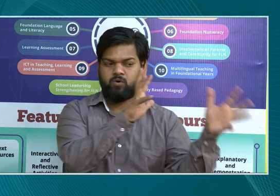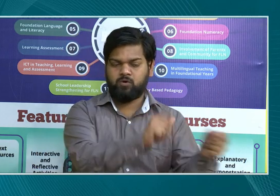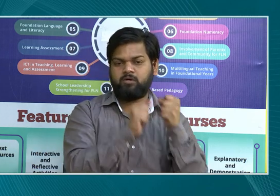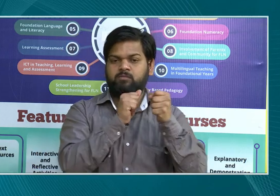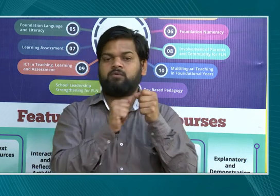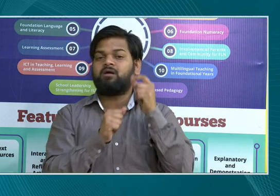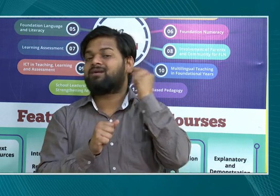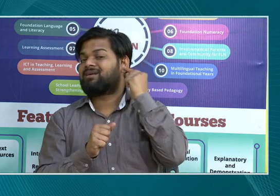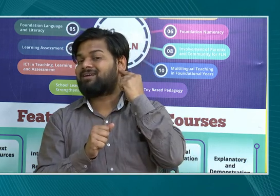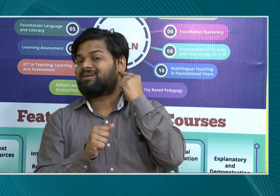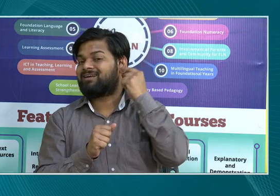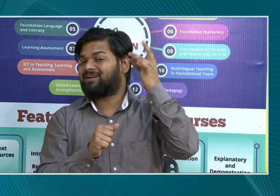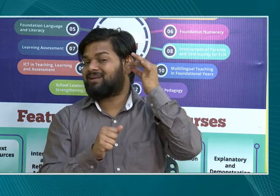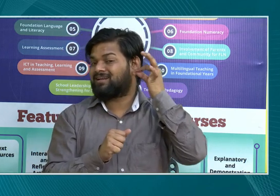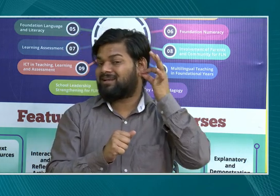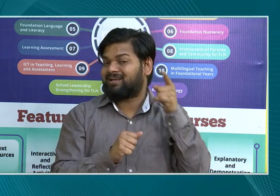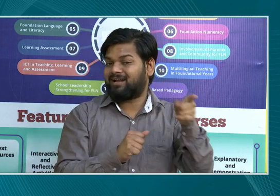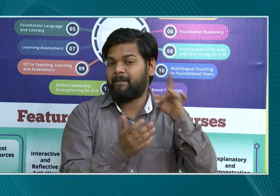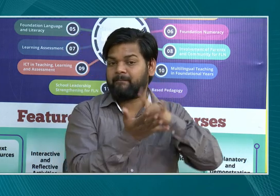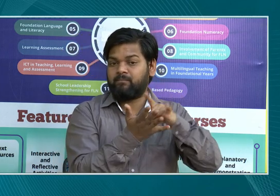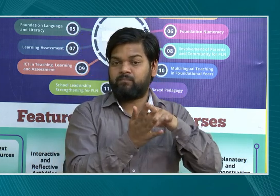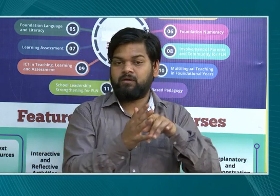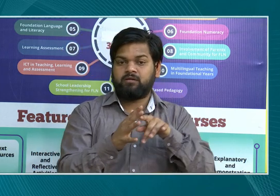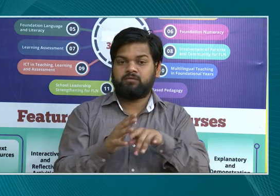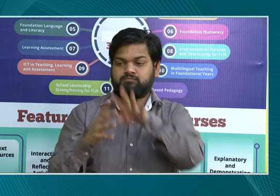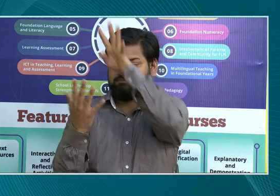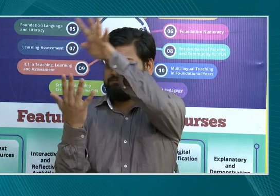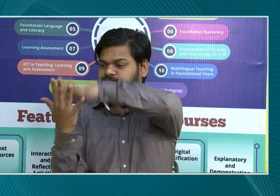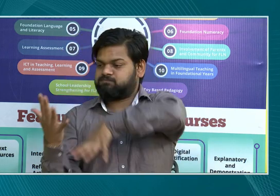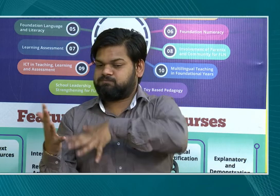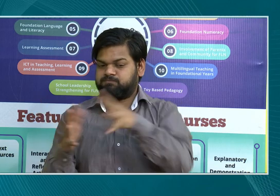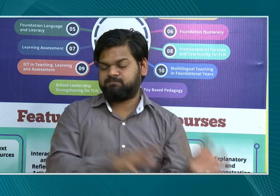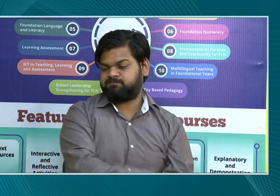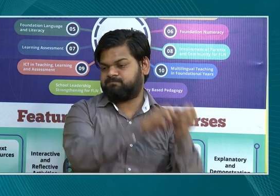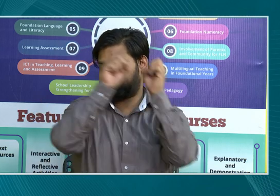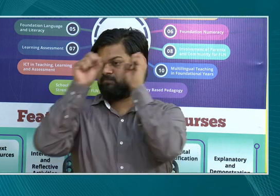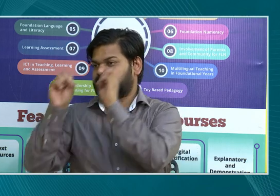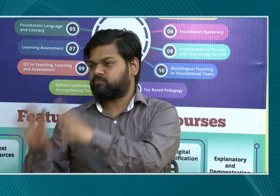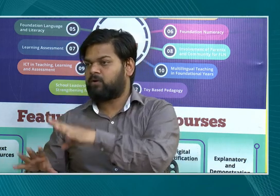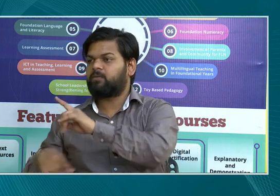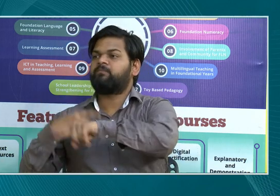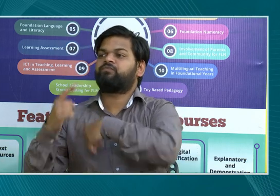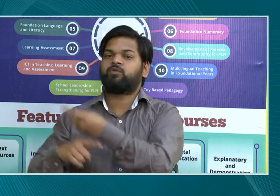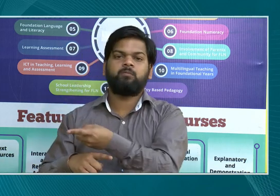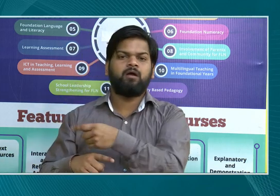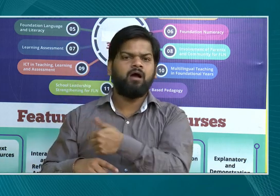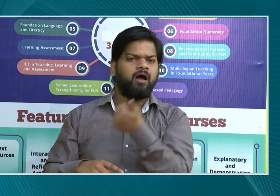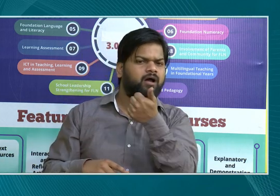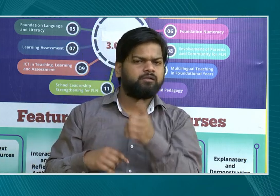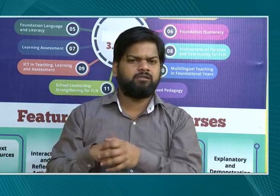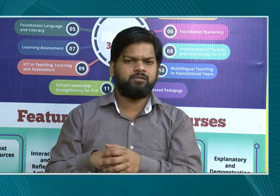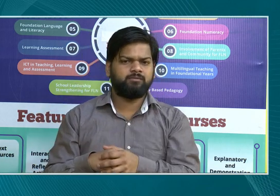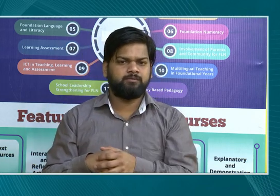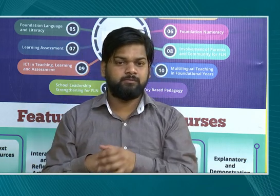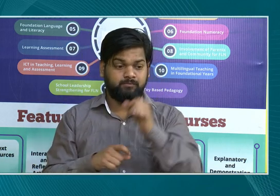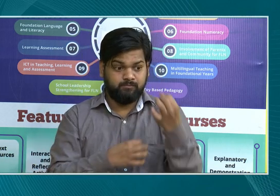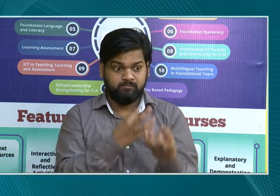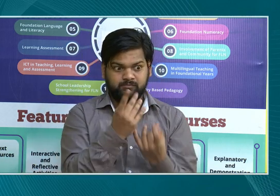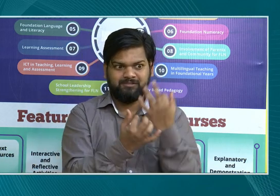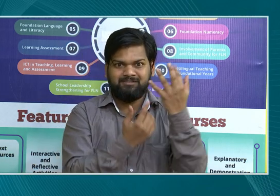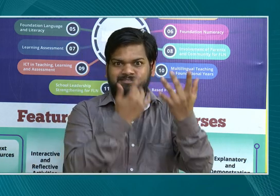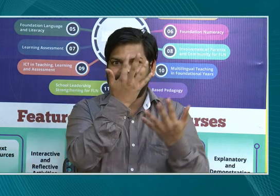जाता है दूसरे दिन शाम के समय जब वहां एक भीषण अग्निकांड होता है जिसमें की जलती